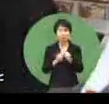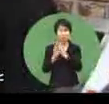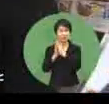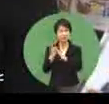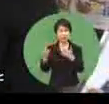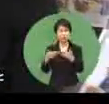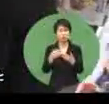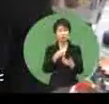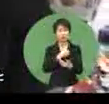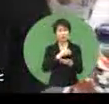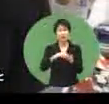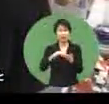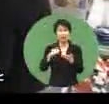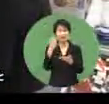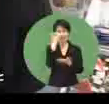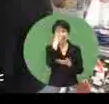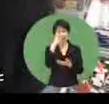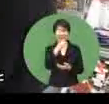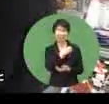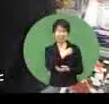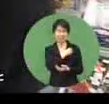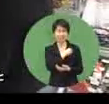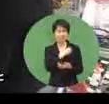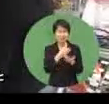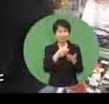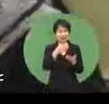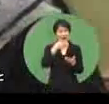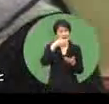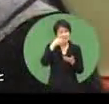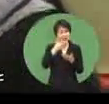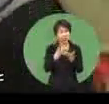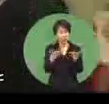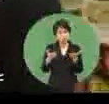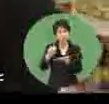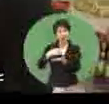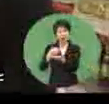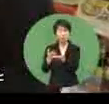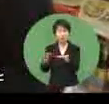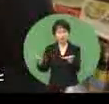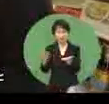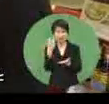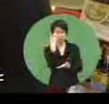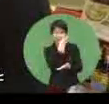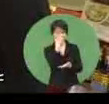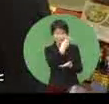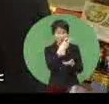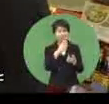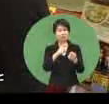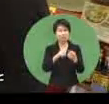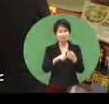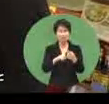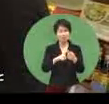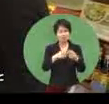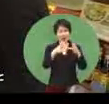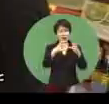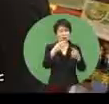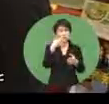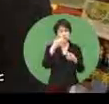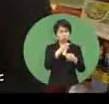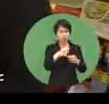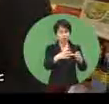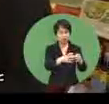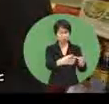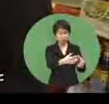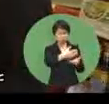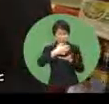食品衛生監視員が飲食店や販売店などの監視や食品の宗教を行い検